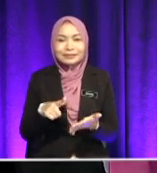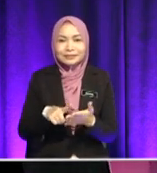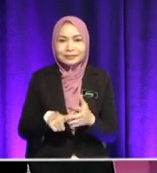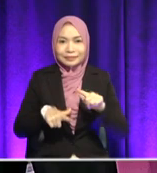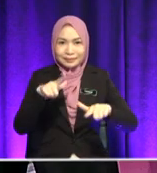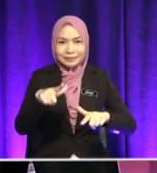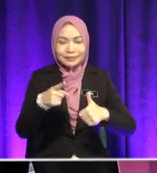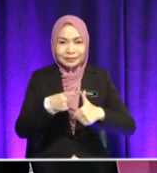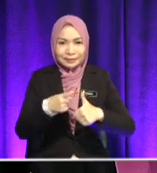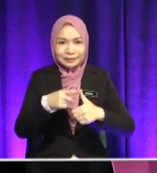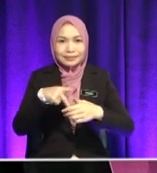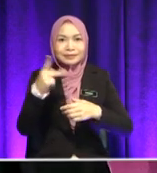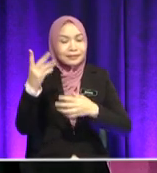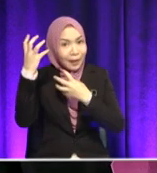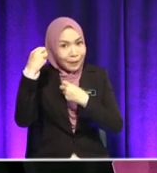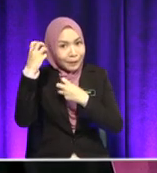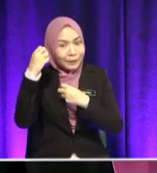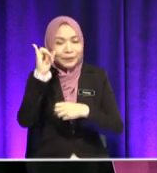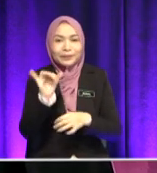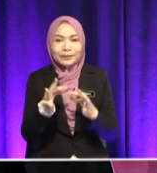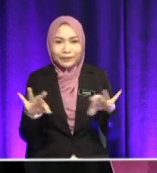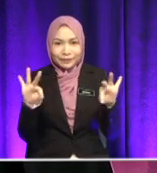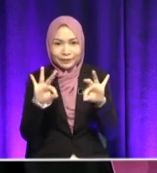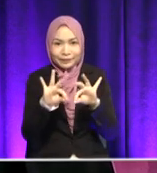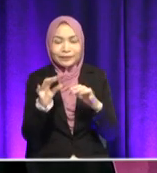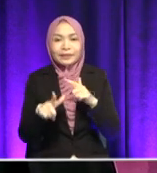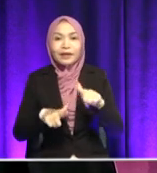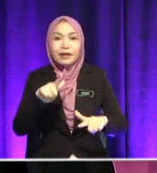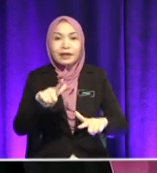ini Langkah kedua